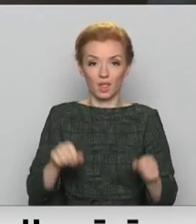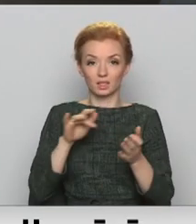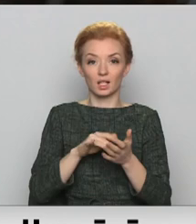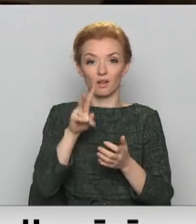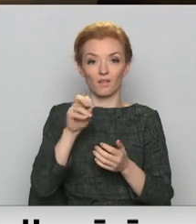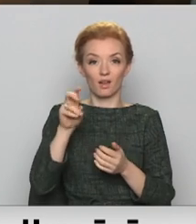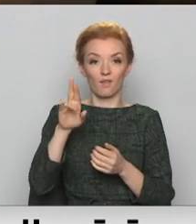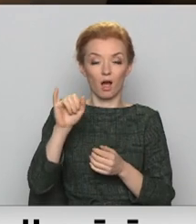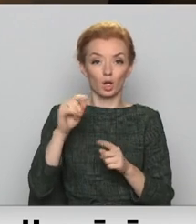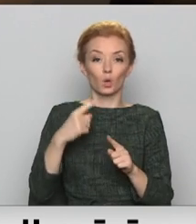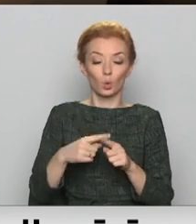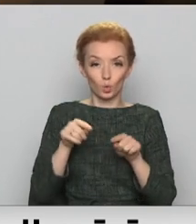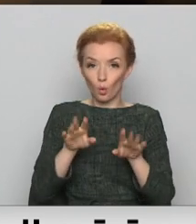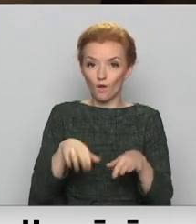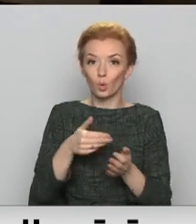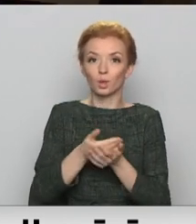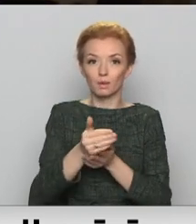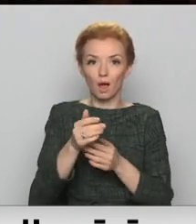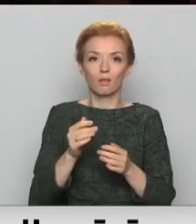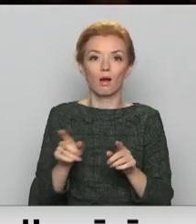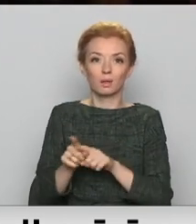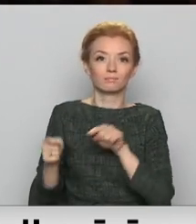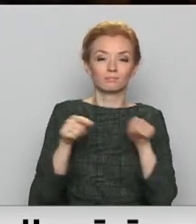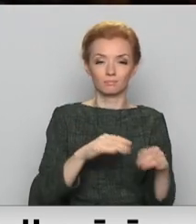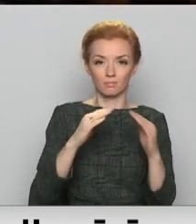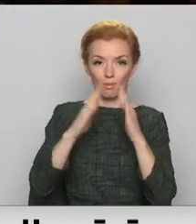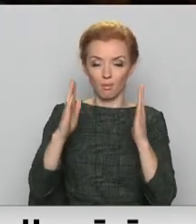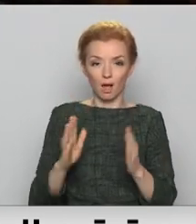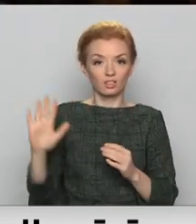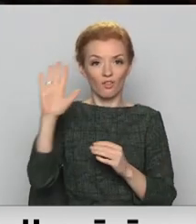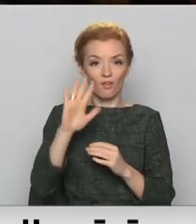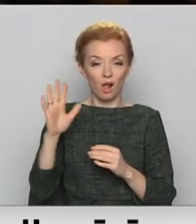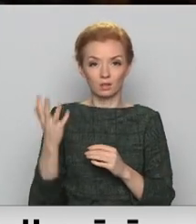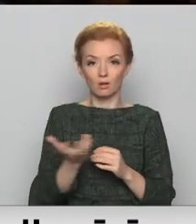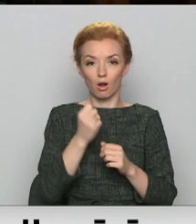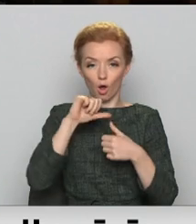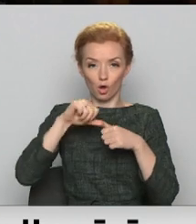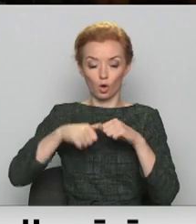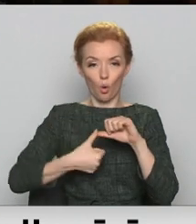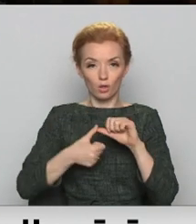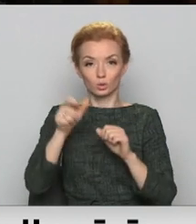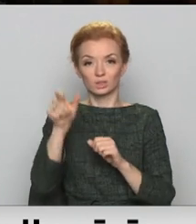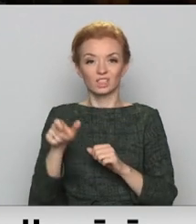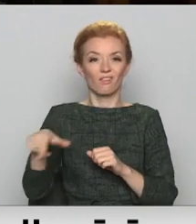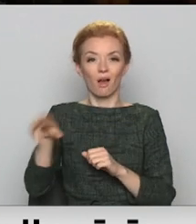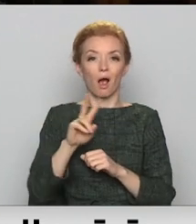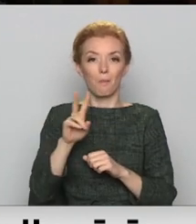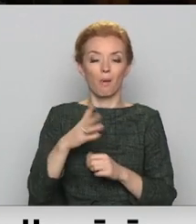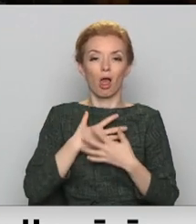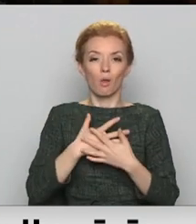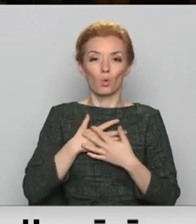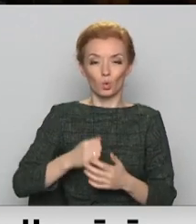un pēc tam to varēs turpināt arī mājās. Valsts beidzot cilvēkiem ar hronisku elpošanas nepietiekamību un